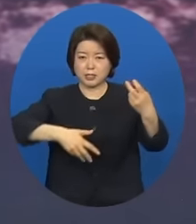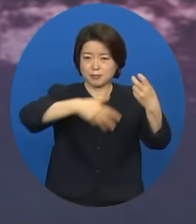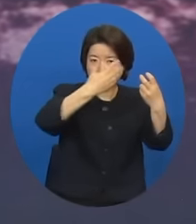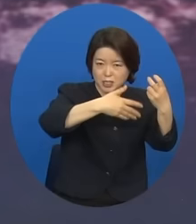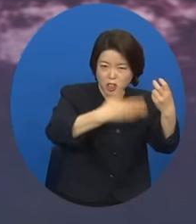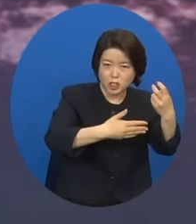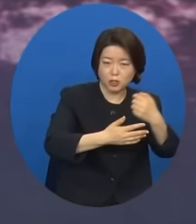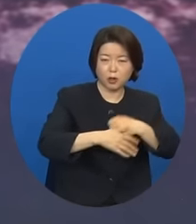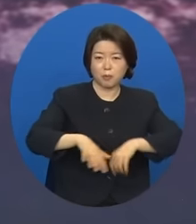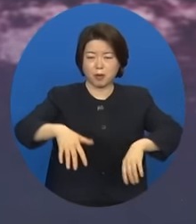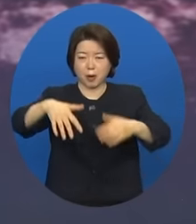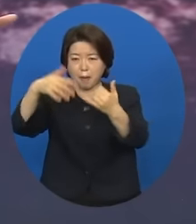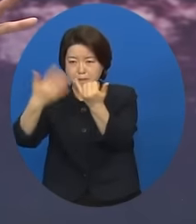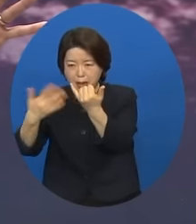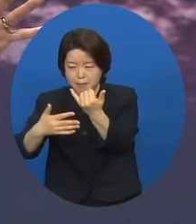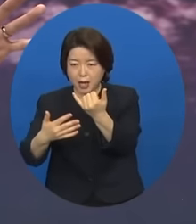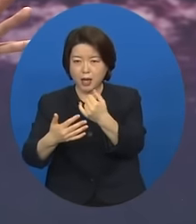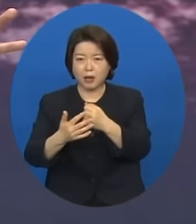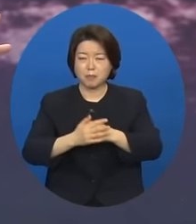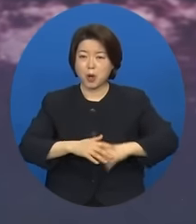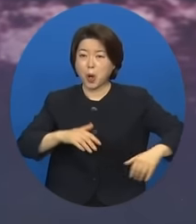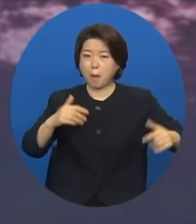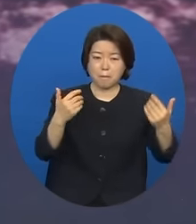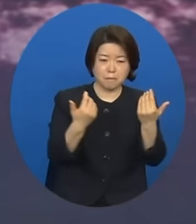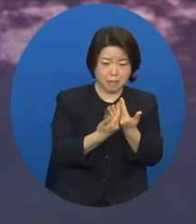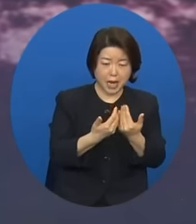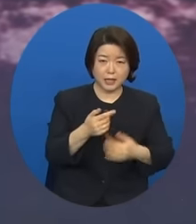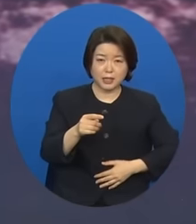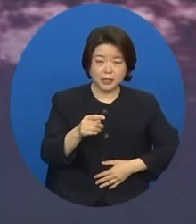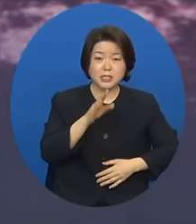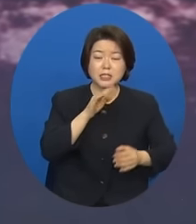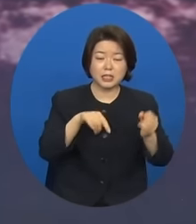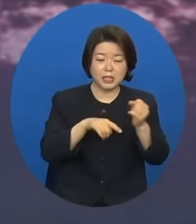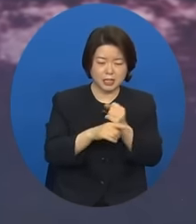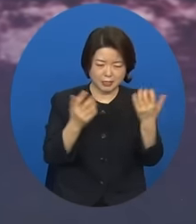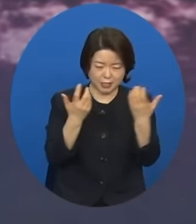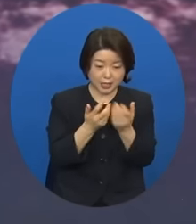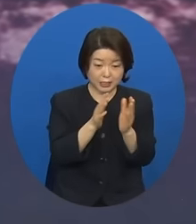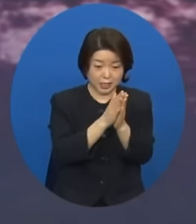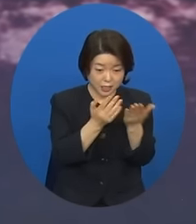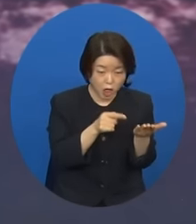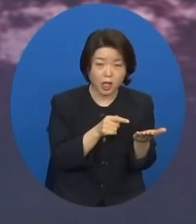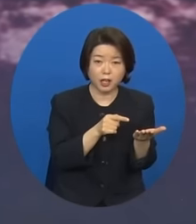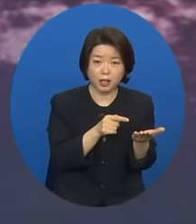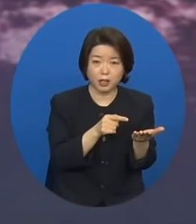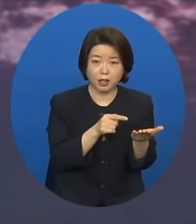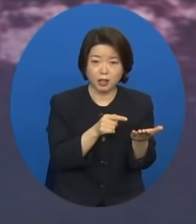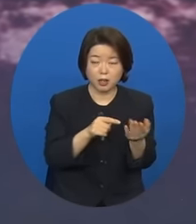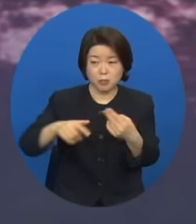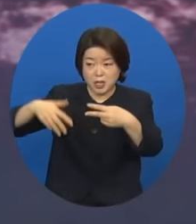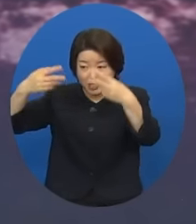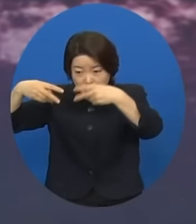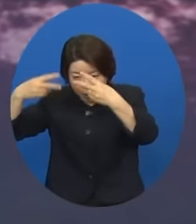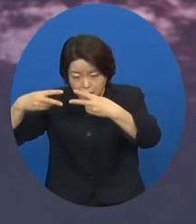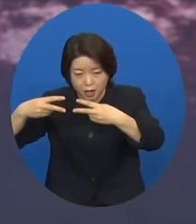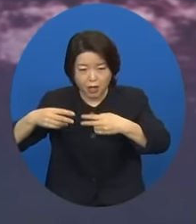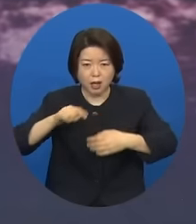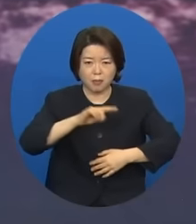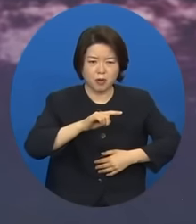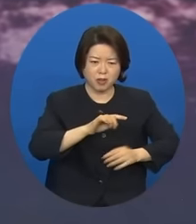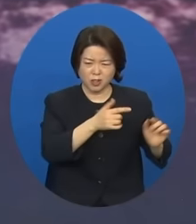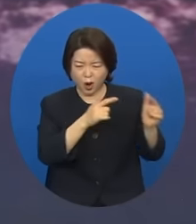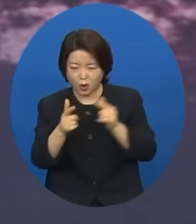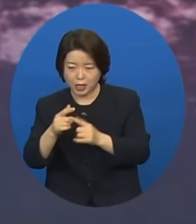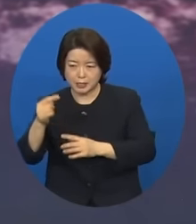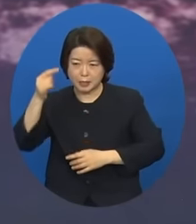온갖 반 진리로 가득찬 서적을 통해서 그걸 통해서 사람들에게 머릿속에